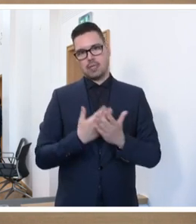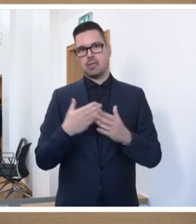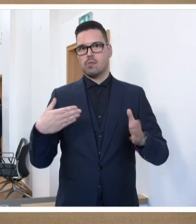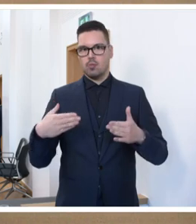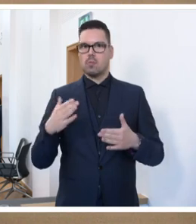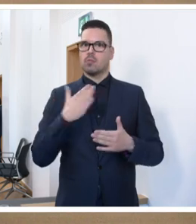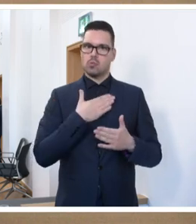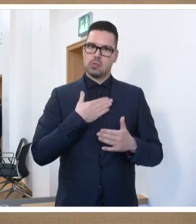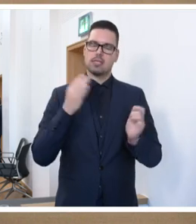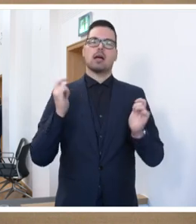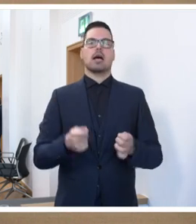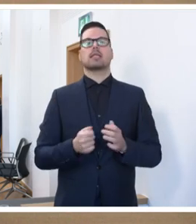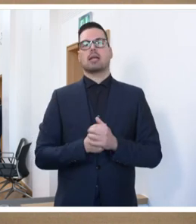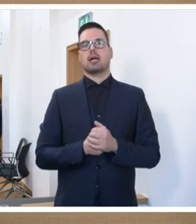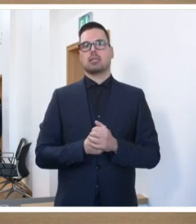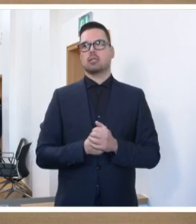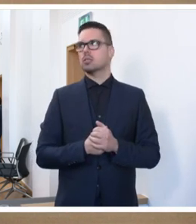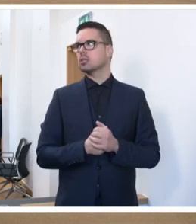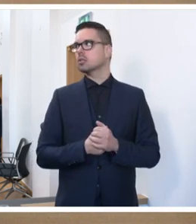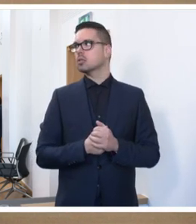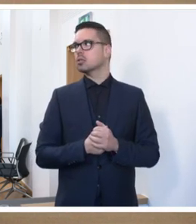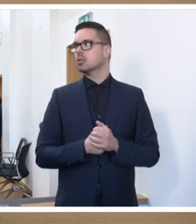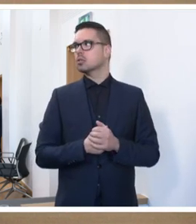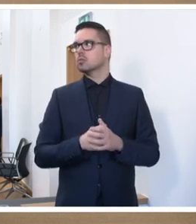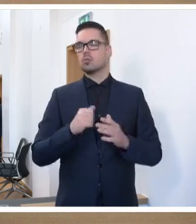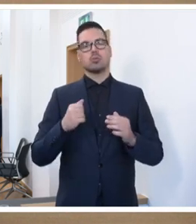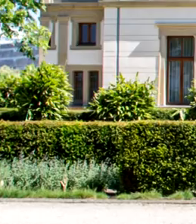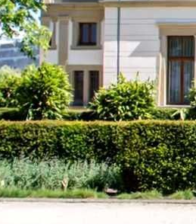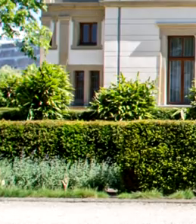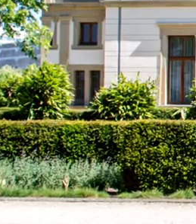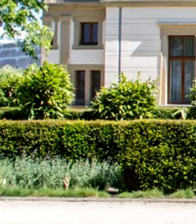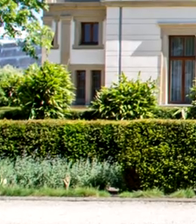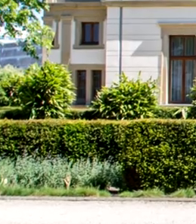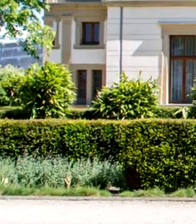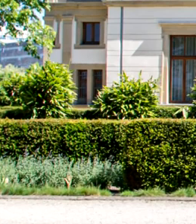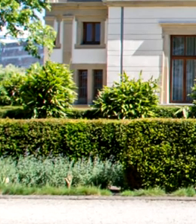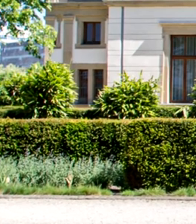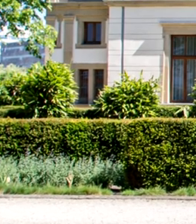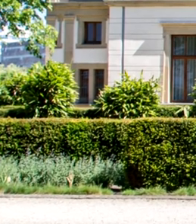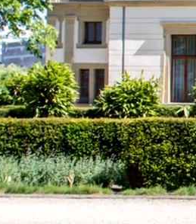um Zustimmung für unseren Antrag und bitte herzlich, wie gesagt, um Zustimmung und danke für die Aufmerksamkeit.